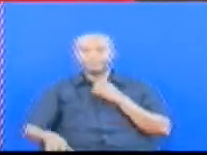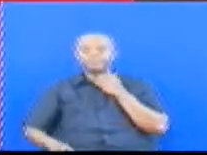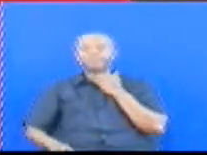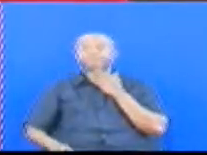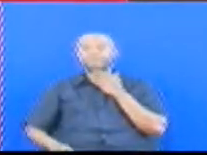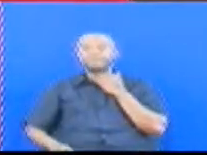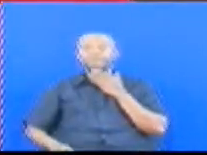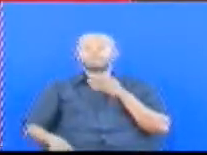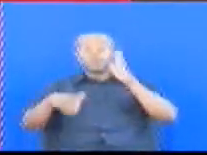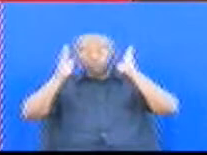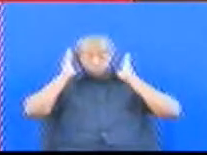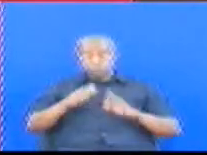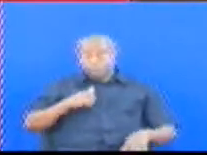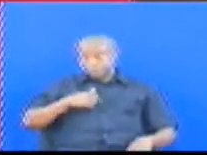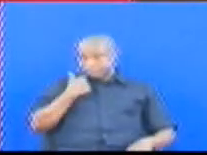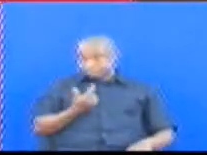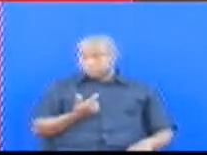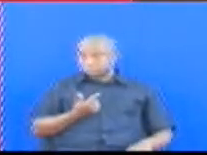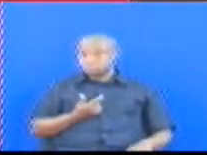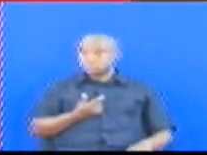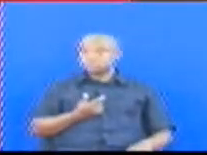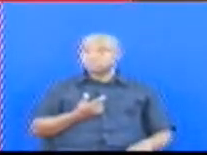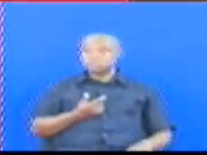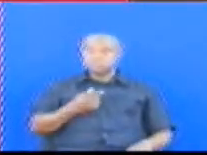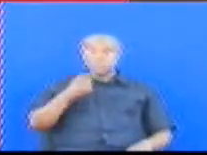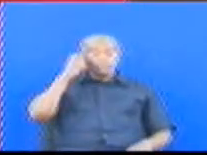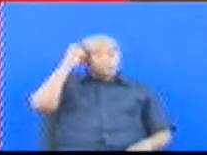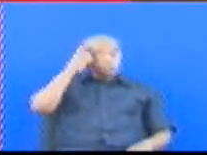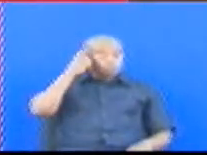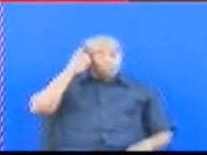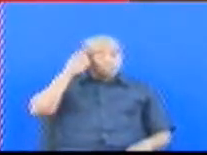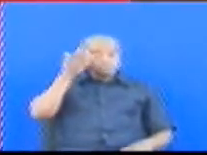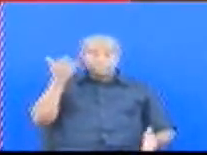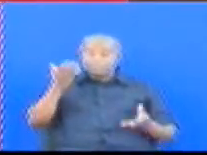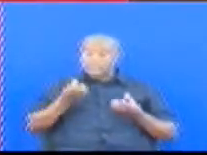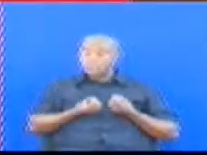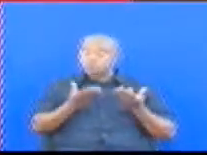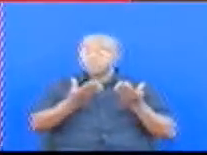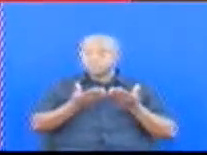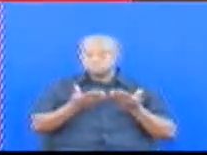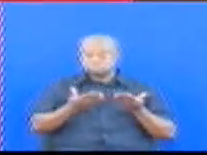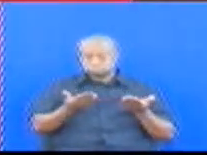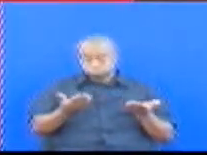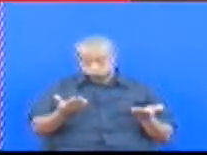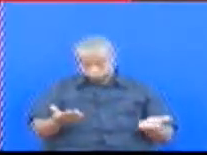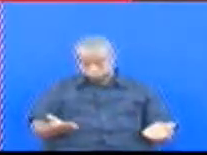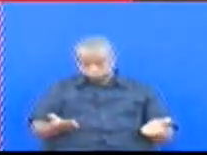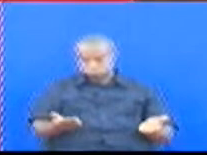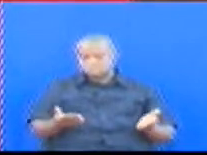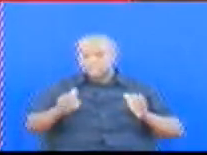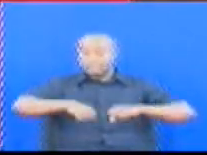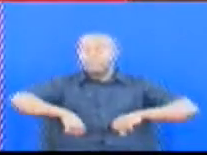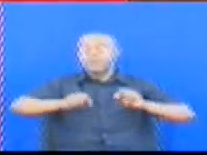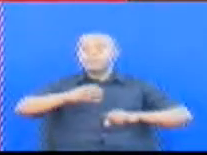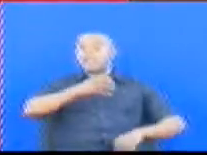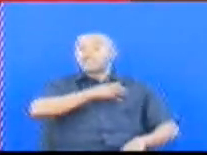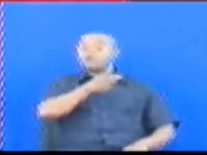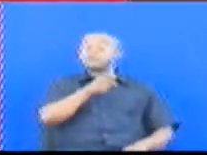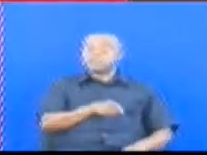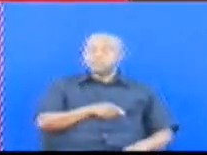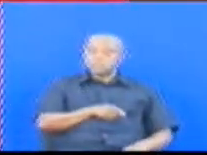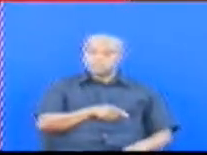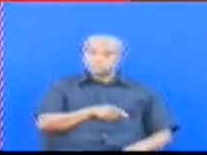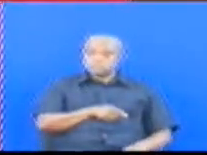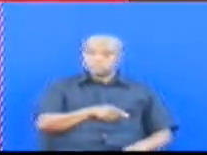niseme wazo la kuipa mamlaka wizara kumpatia